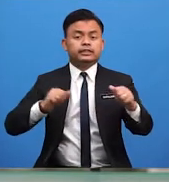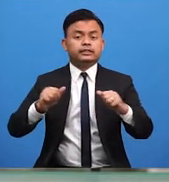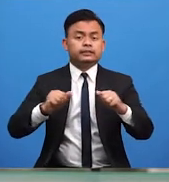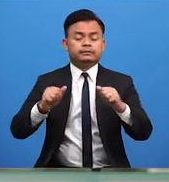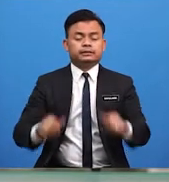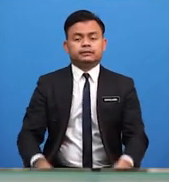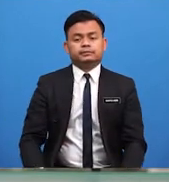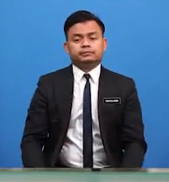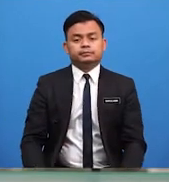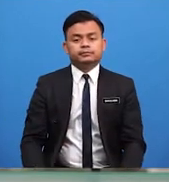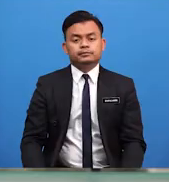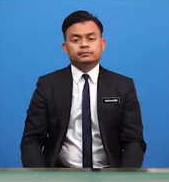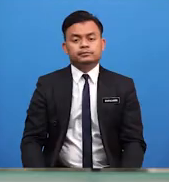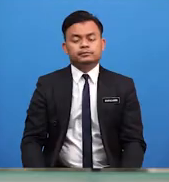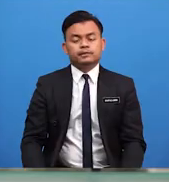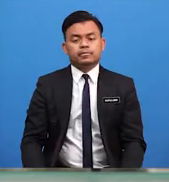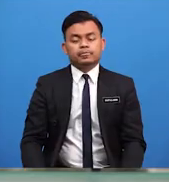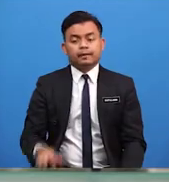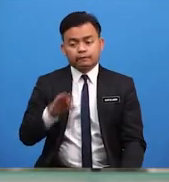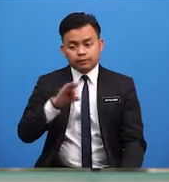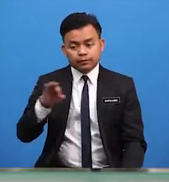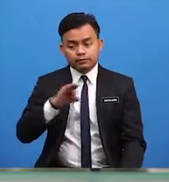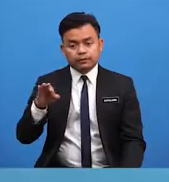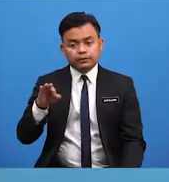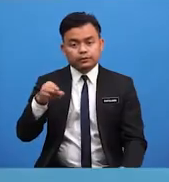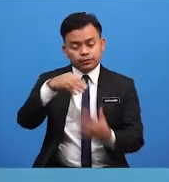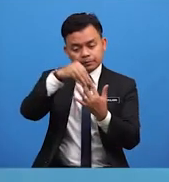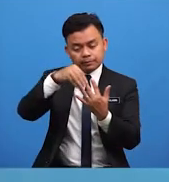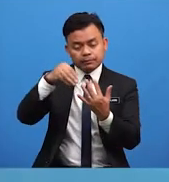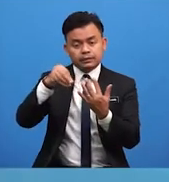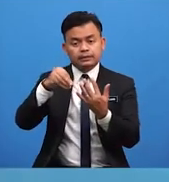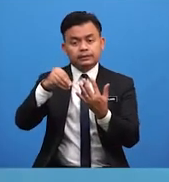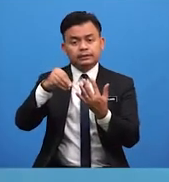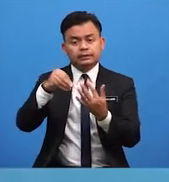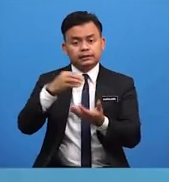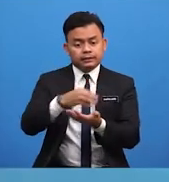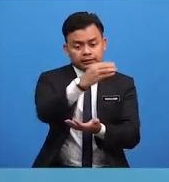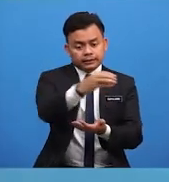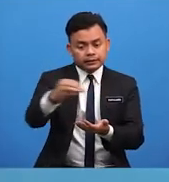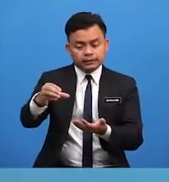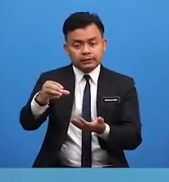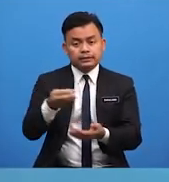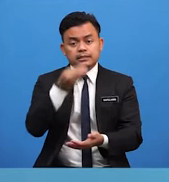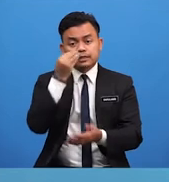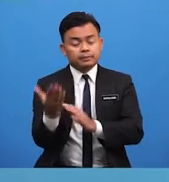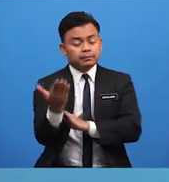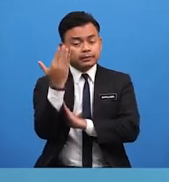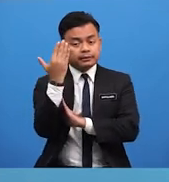Faktor-faktor pemilihan hidangan sarapan pagi adalah makanan tersebut mestilah